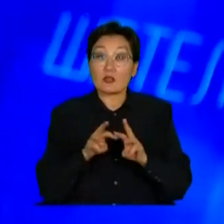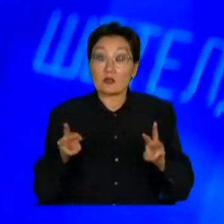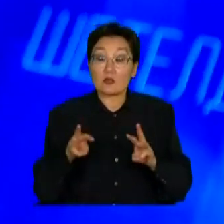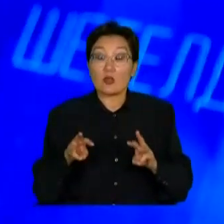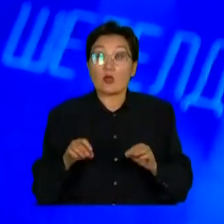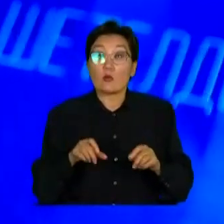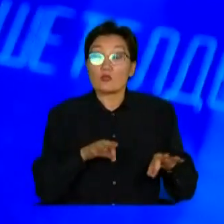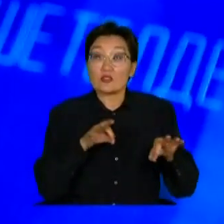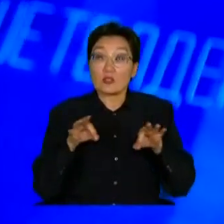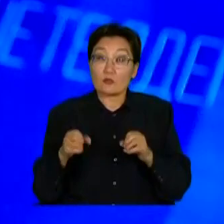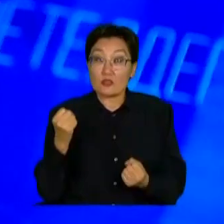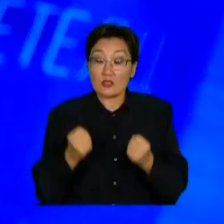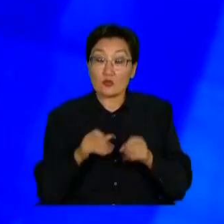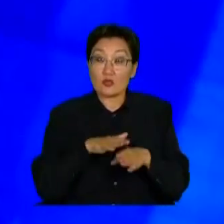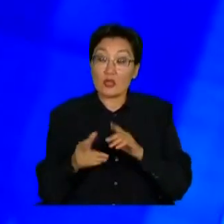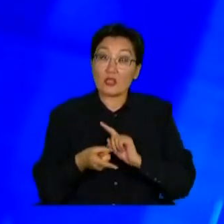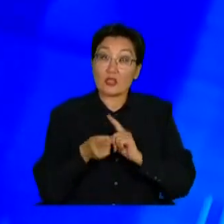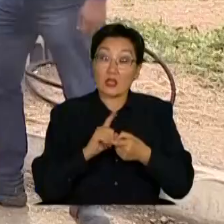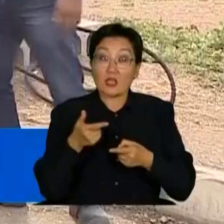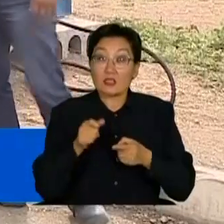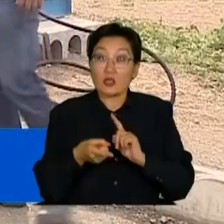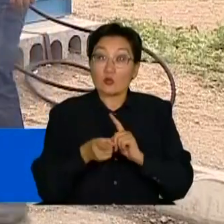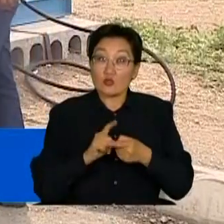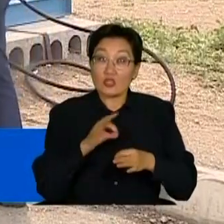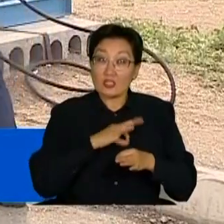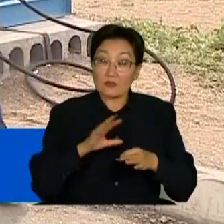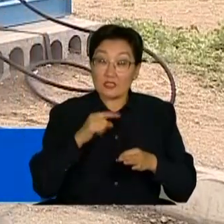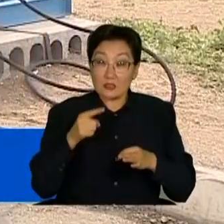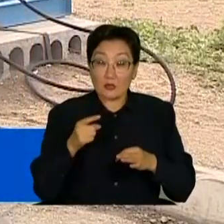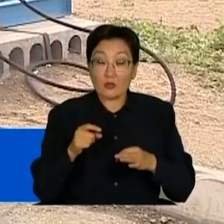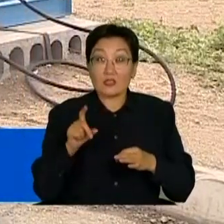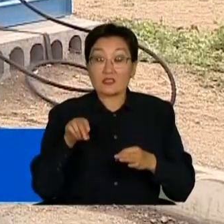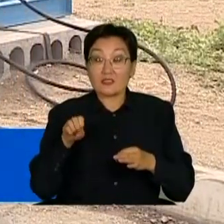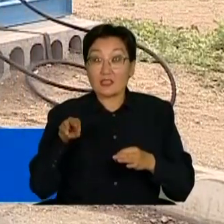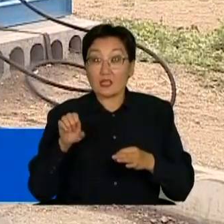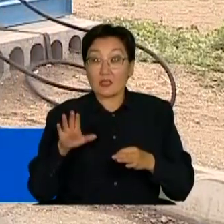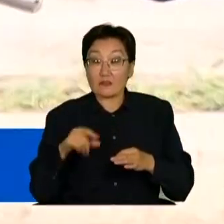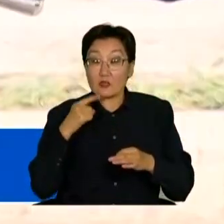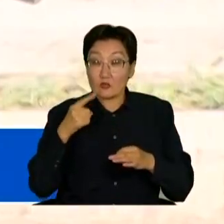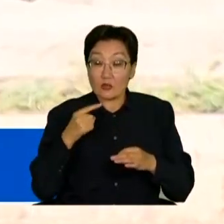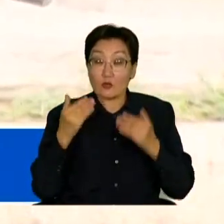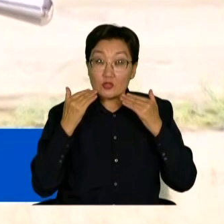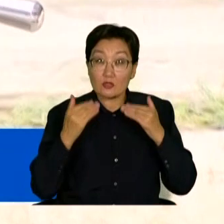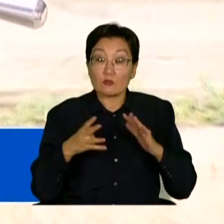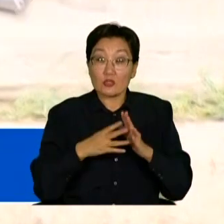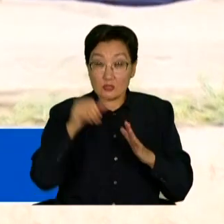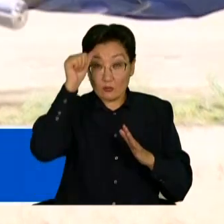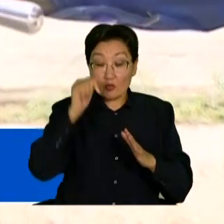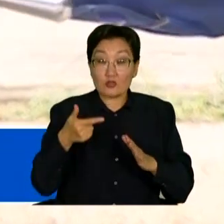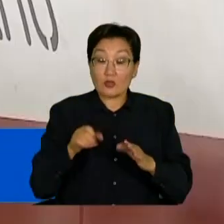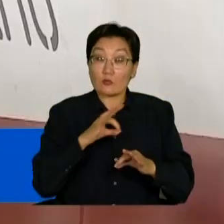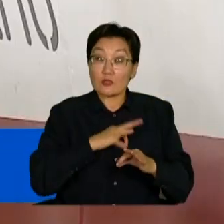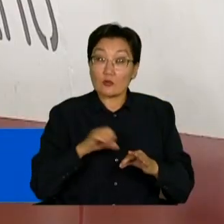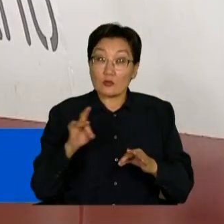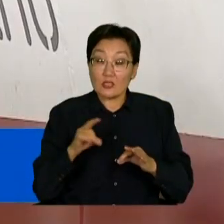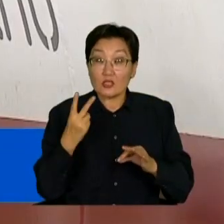министрі көліктерді жаппай газға көшірудің тиімсіз екенін айтты. Алмас Адам Сәтқалиевтің айтуынша, соңғы 9 айда газды тұтыну